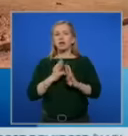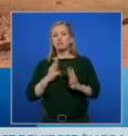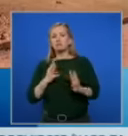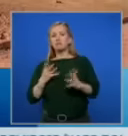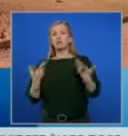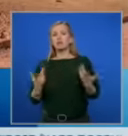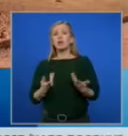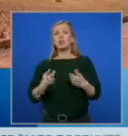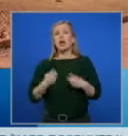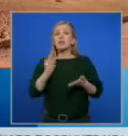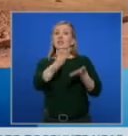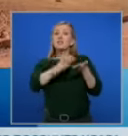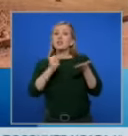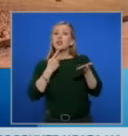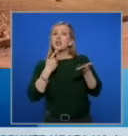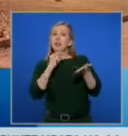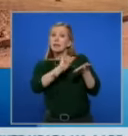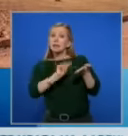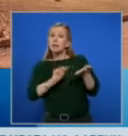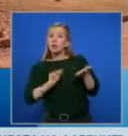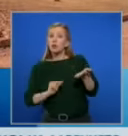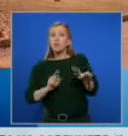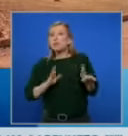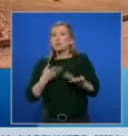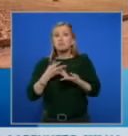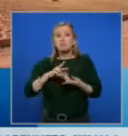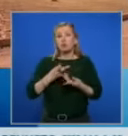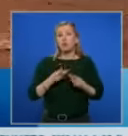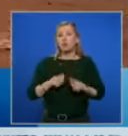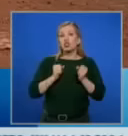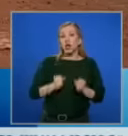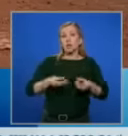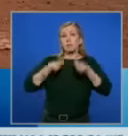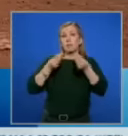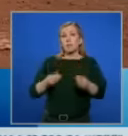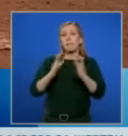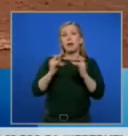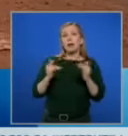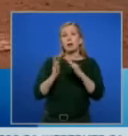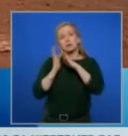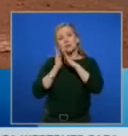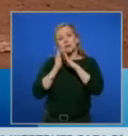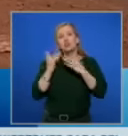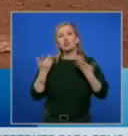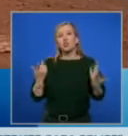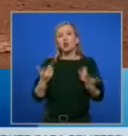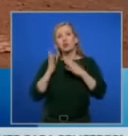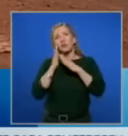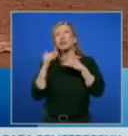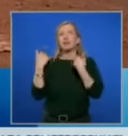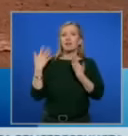в списъците или някой просто да им даде палатка, където да пренощуват, защото се оказва, че са на